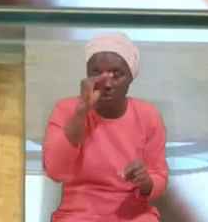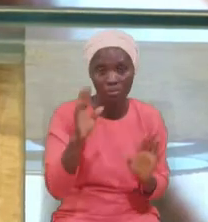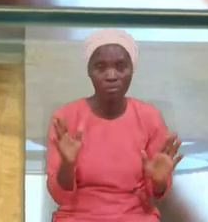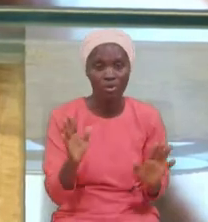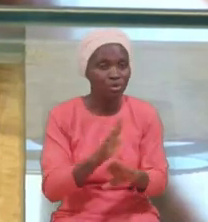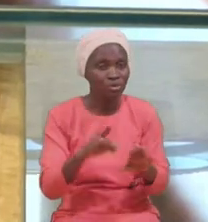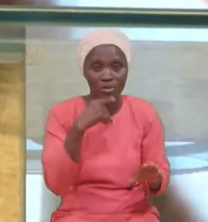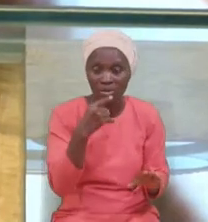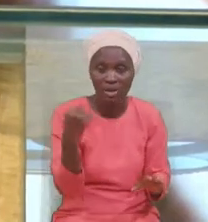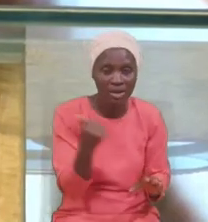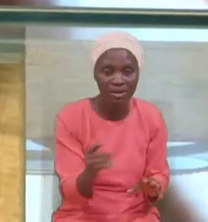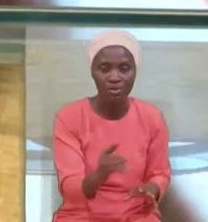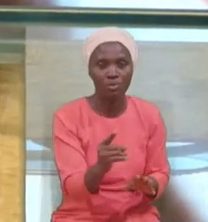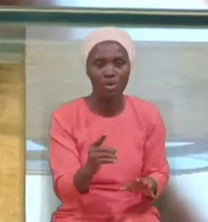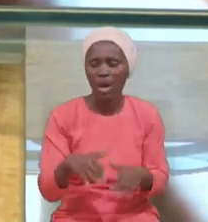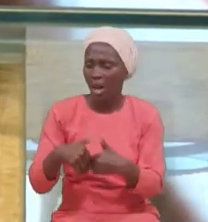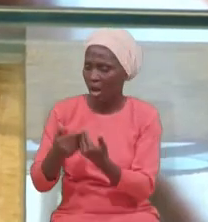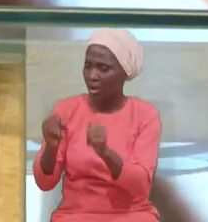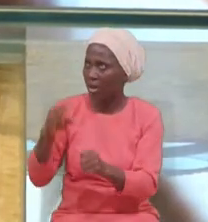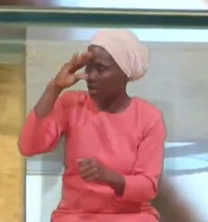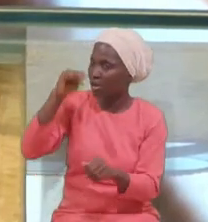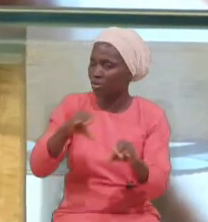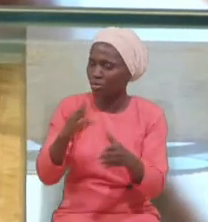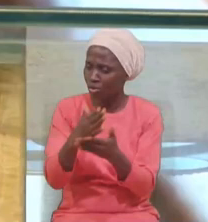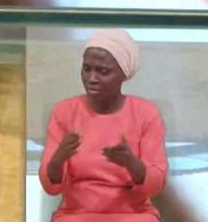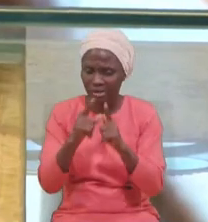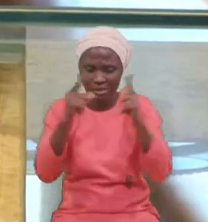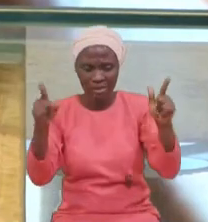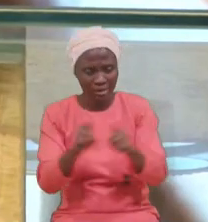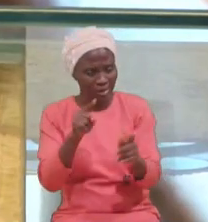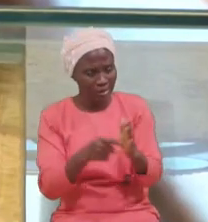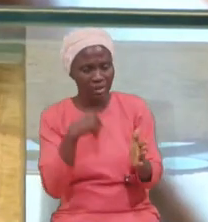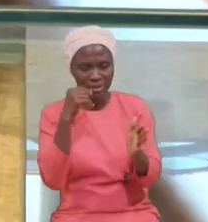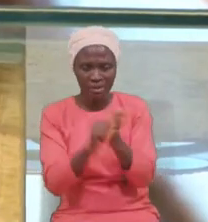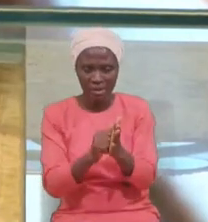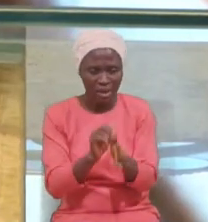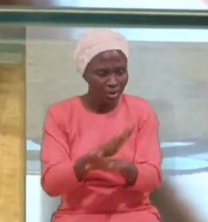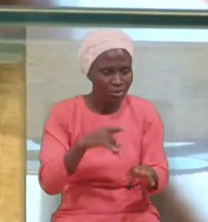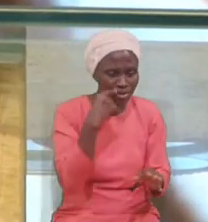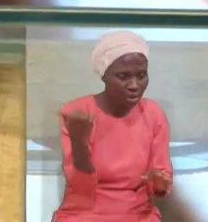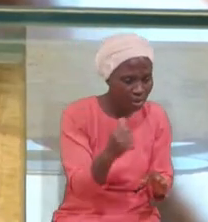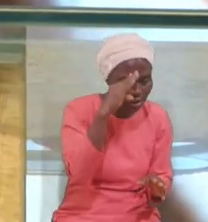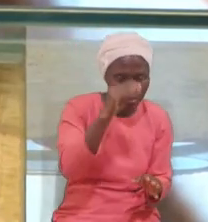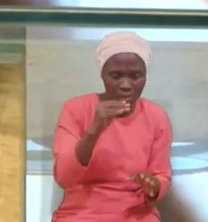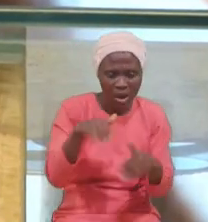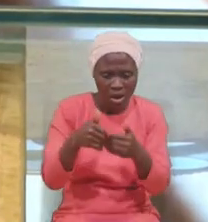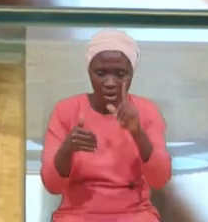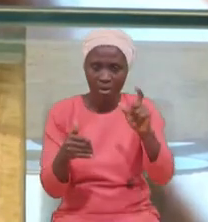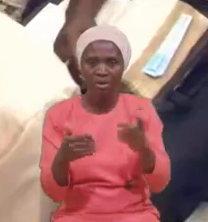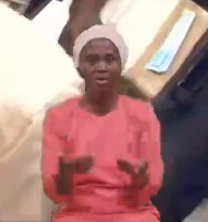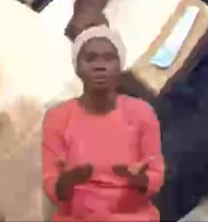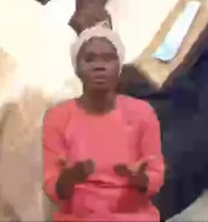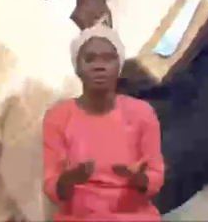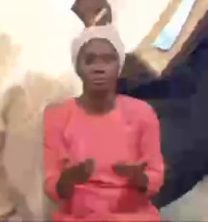personne. Comment tu veux faire quelque chose de grand? Et puis tu dis de ne pas en parler à